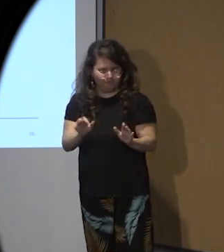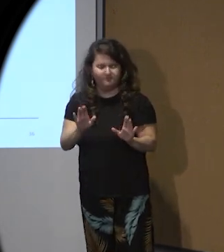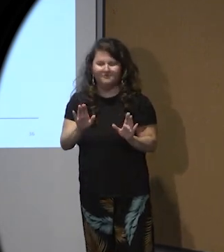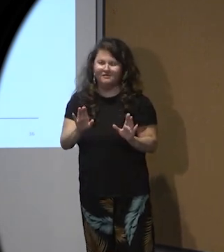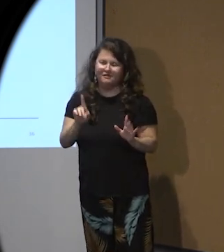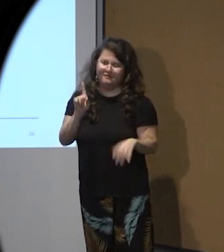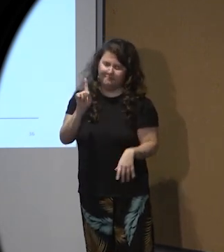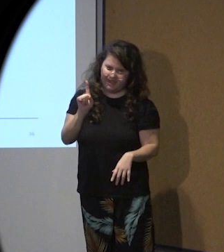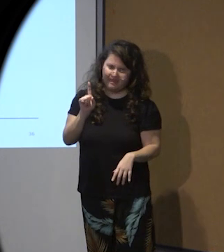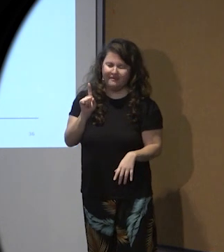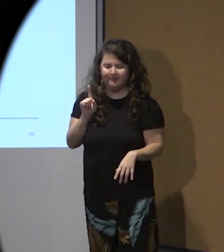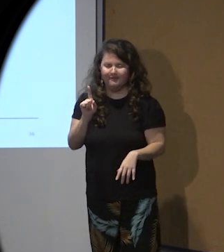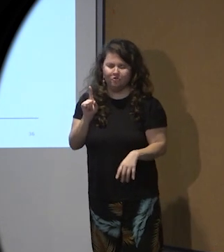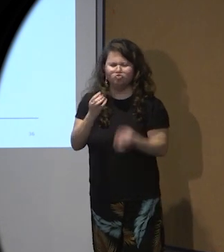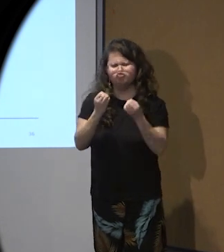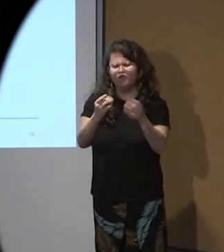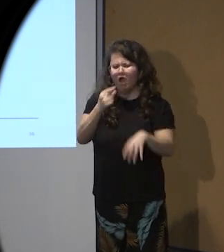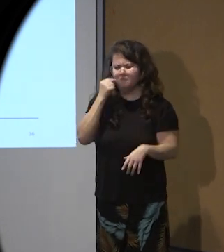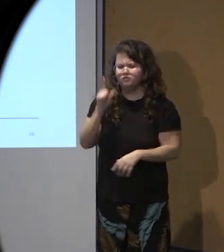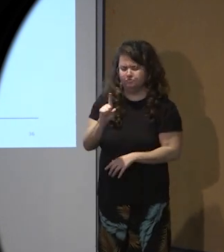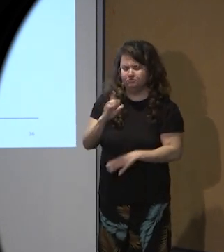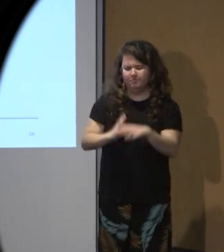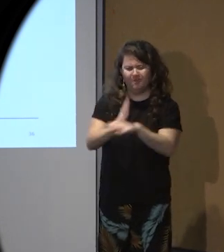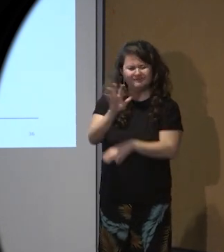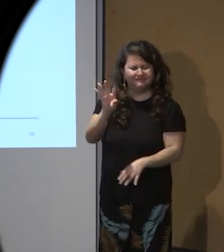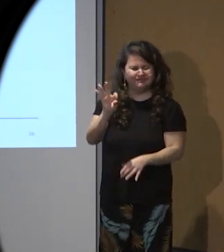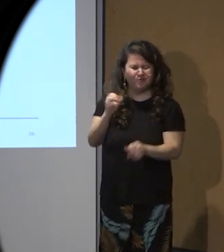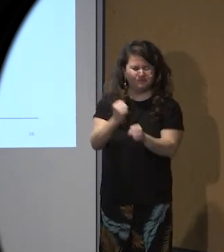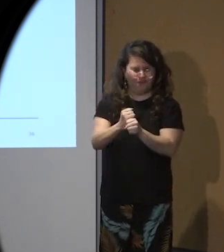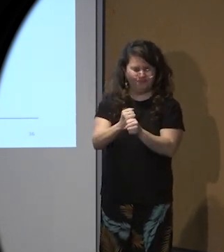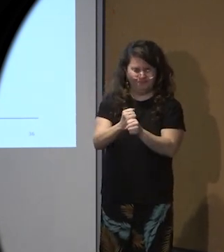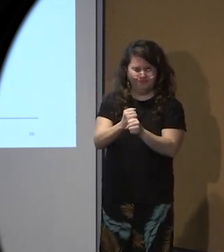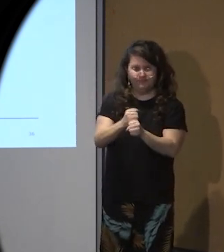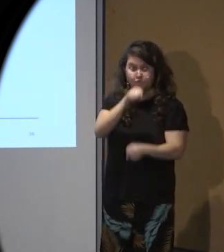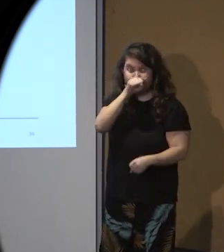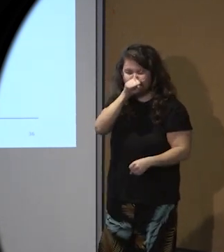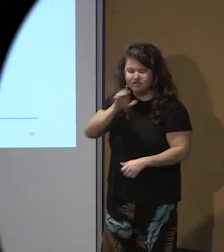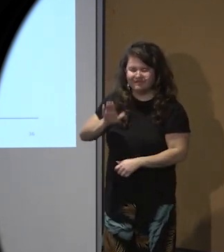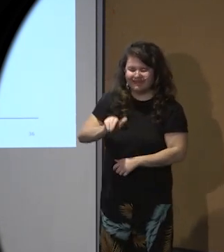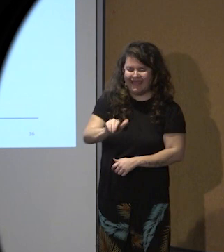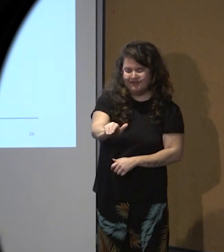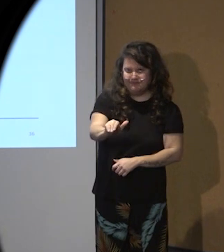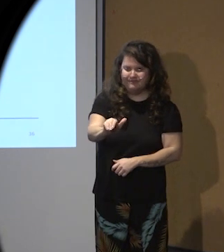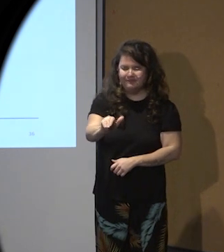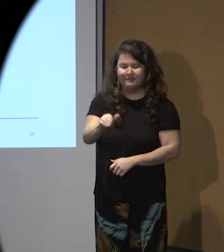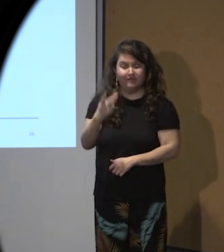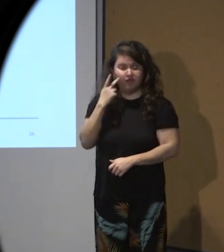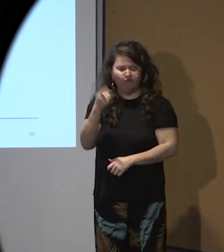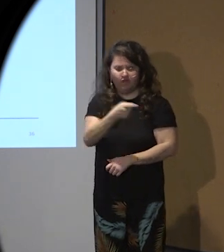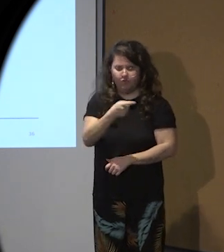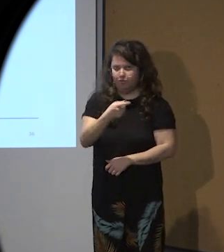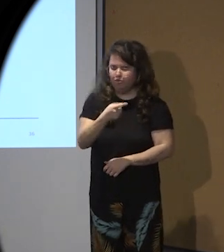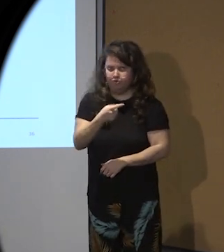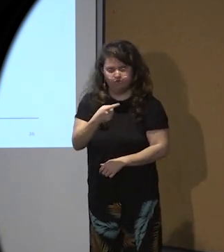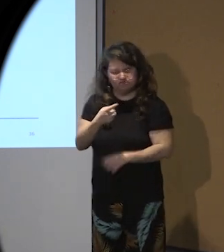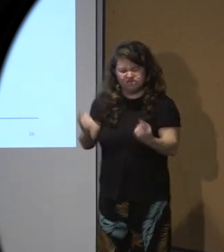quand même des sportifs, souvent des hommes qui ont plus de 50 ans, qui adeptes du trail, et j'en vois pas mal en surentraînement, voilà,